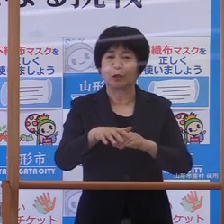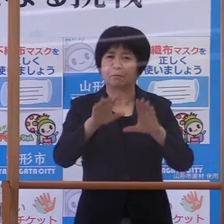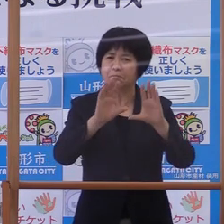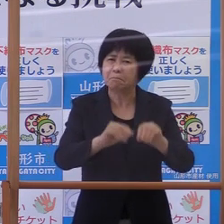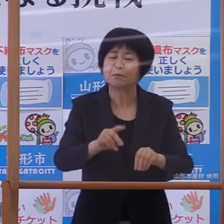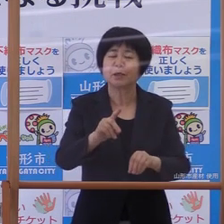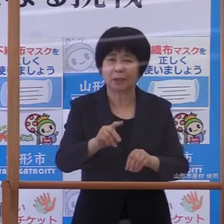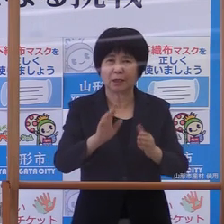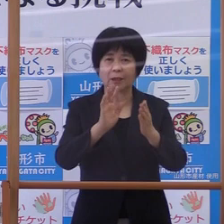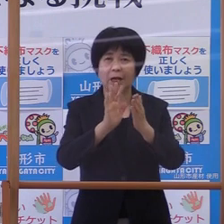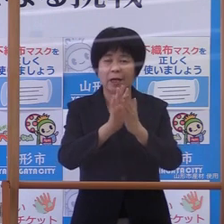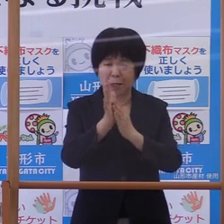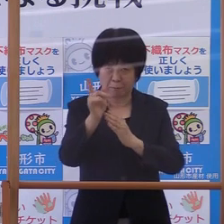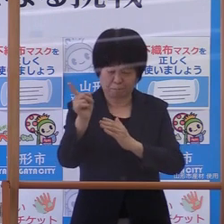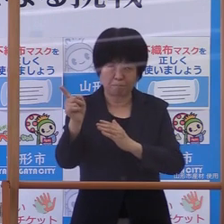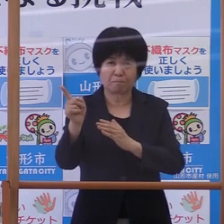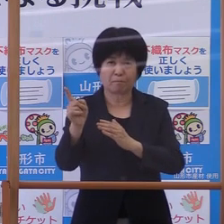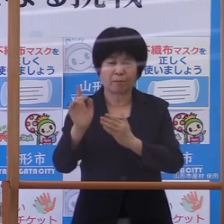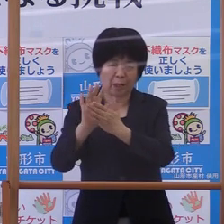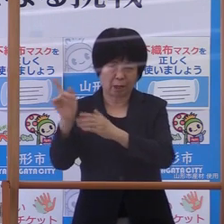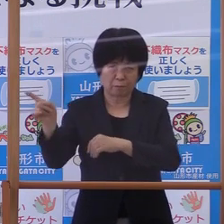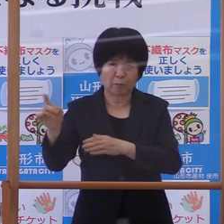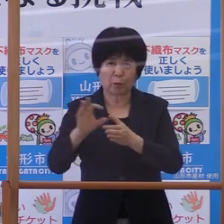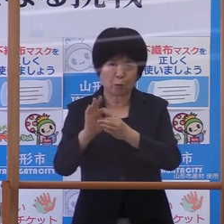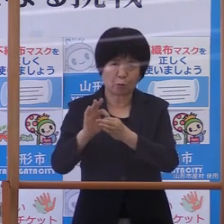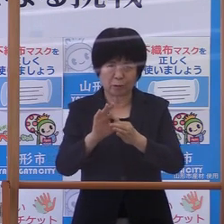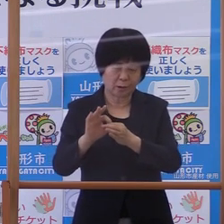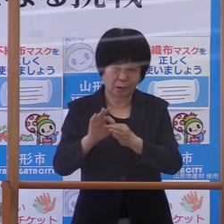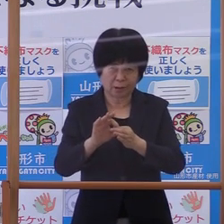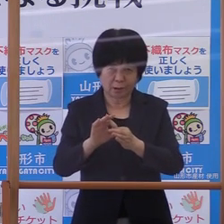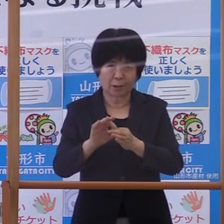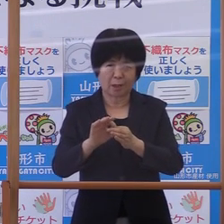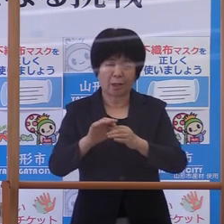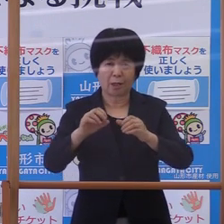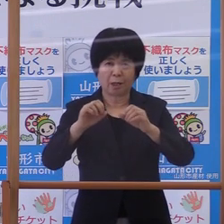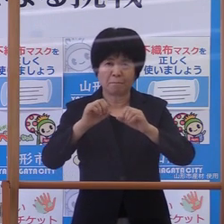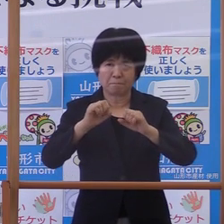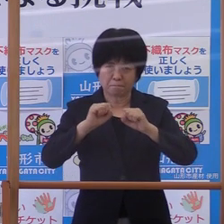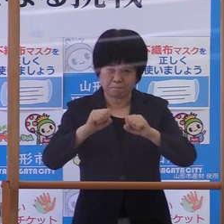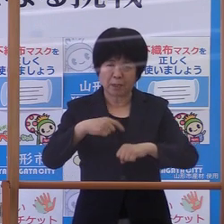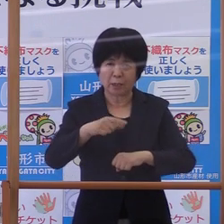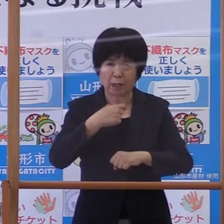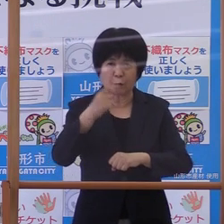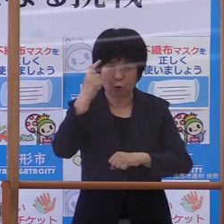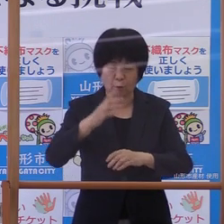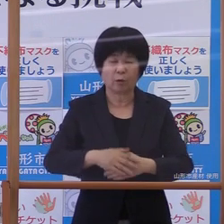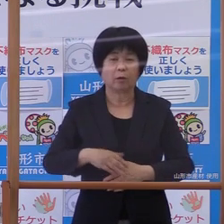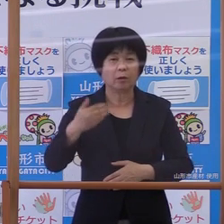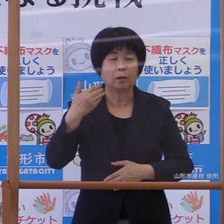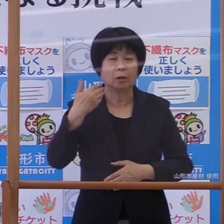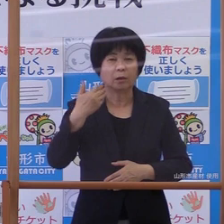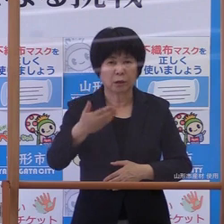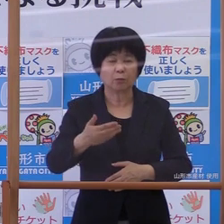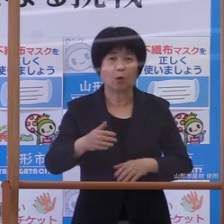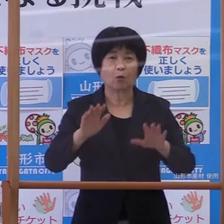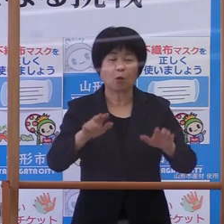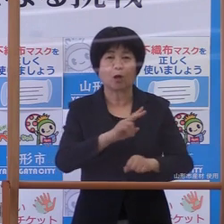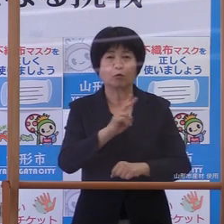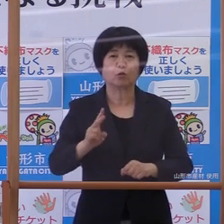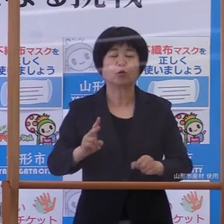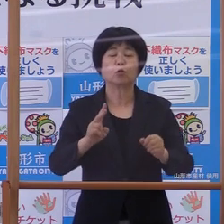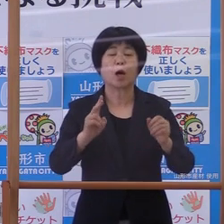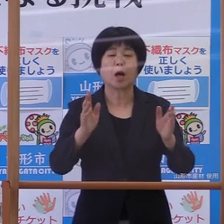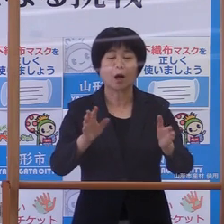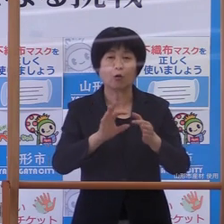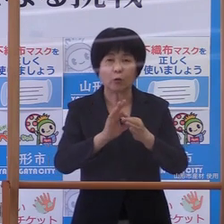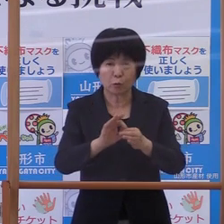行っていきたいというふうに考えております。 最後に今回のは2日間通して